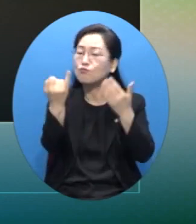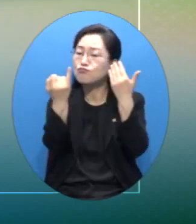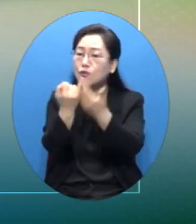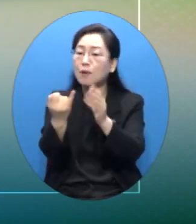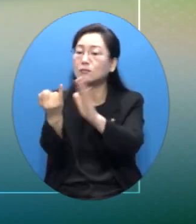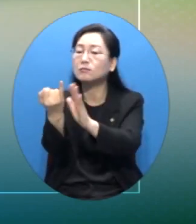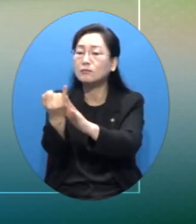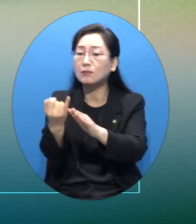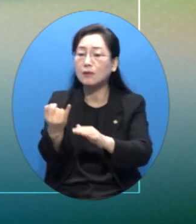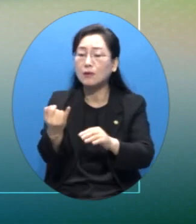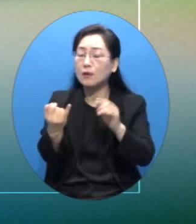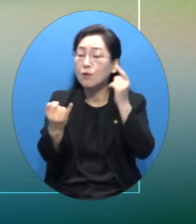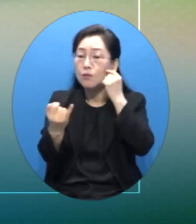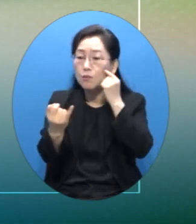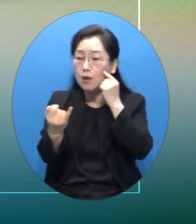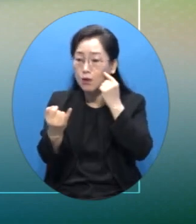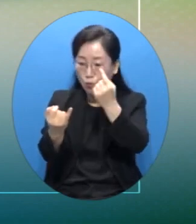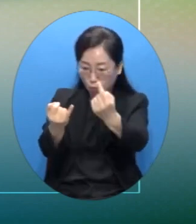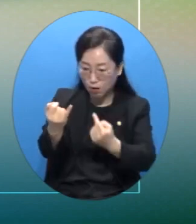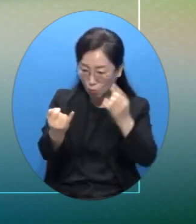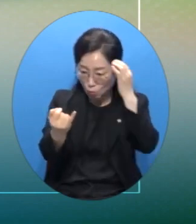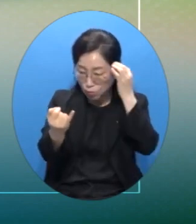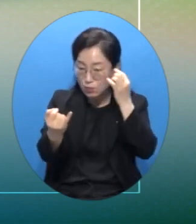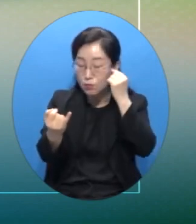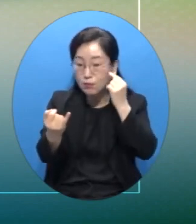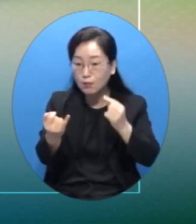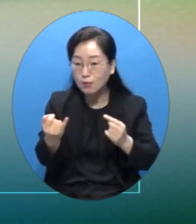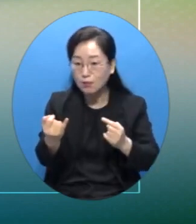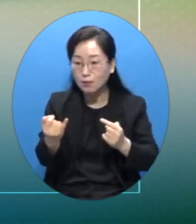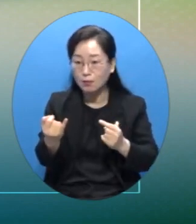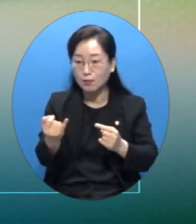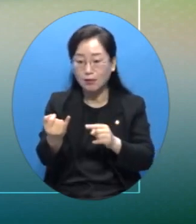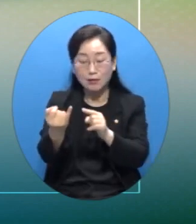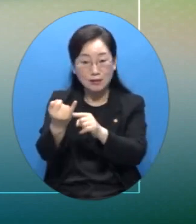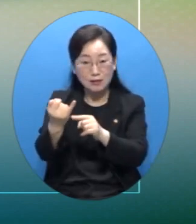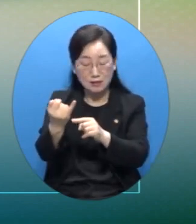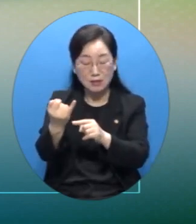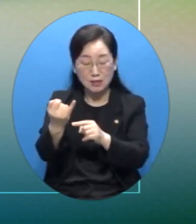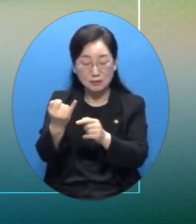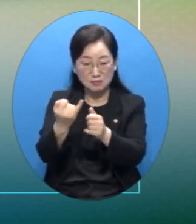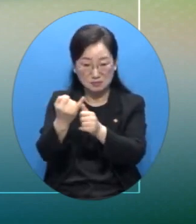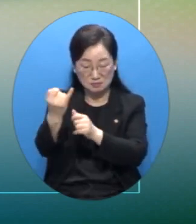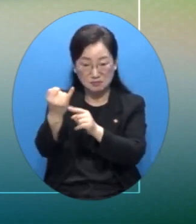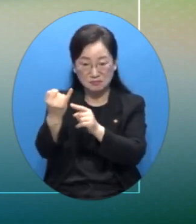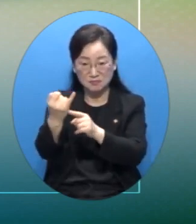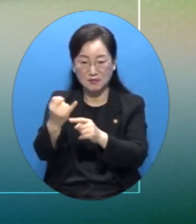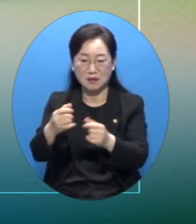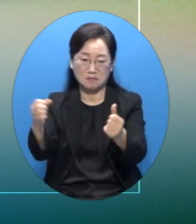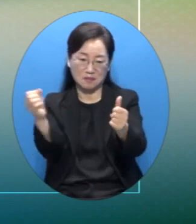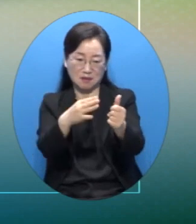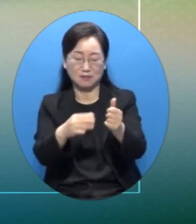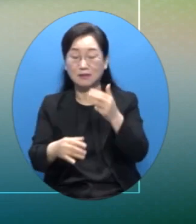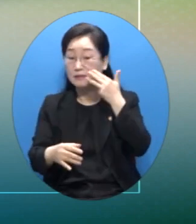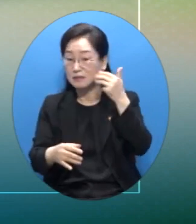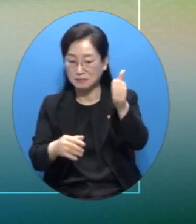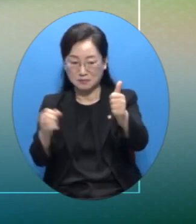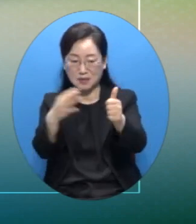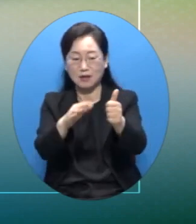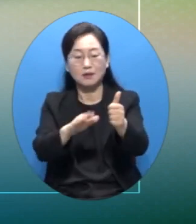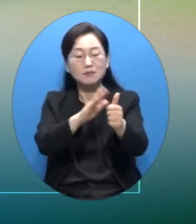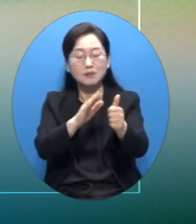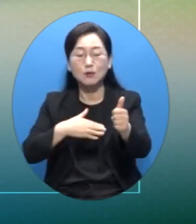당신들은 무엇 때문에 우리를 위해 이 같은 고생을 하셨습니까? 그때 짐 엘리엇의 부인 엘리자벳 엘리엇이 대답했습니다. 우리의